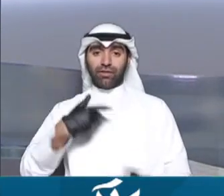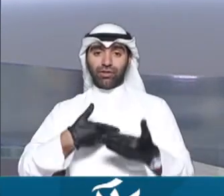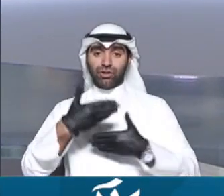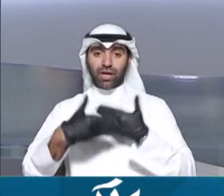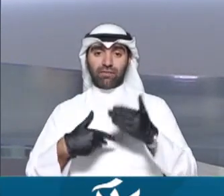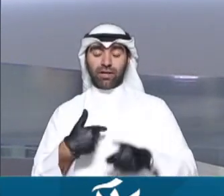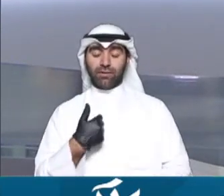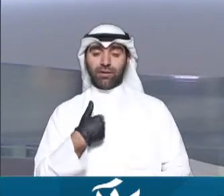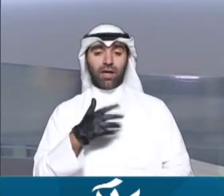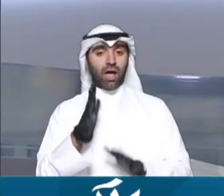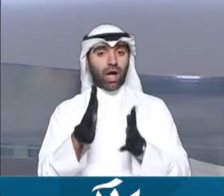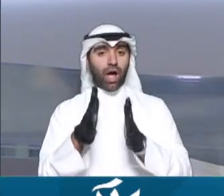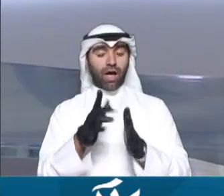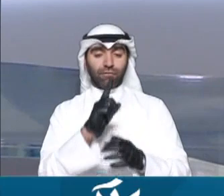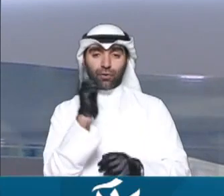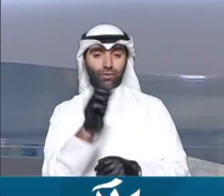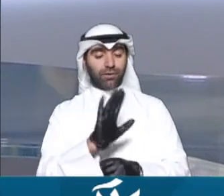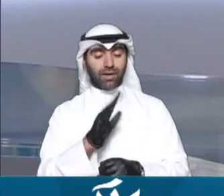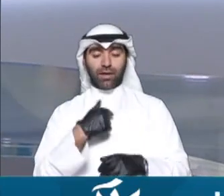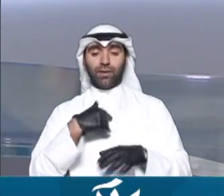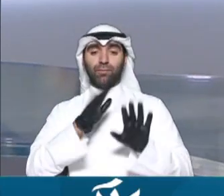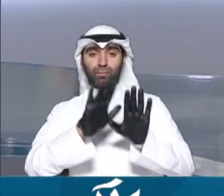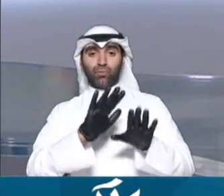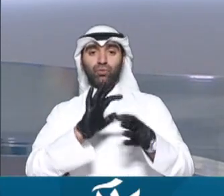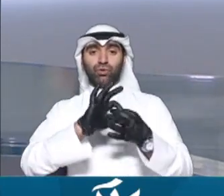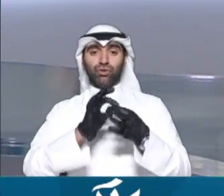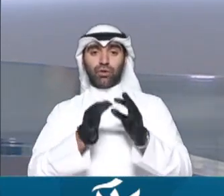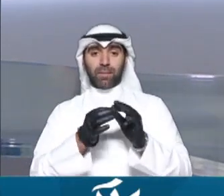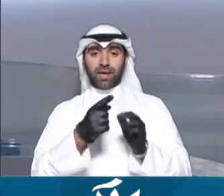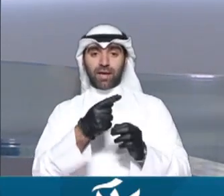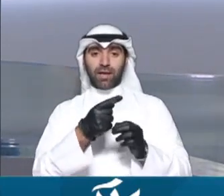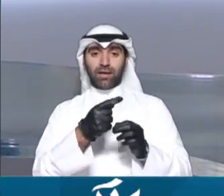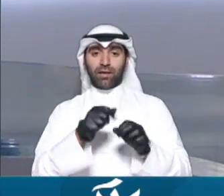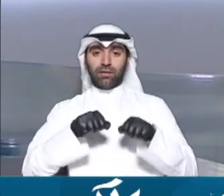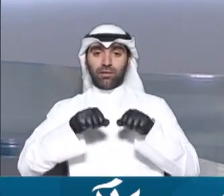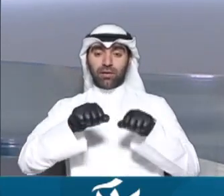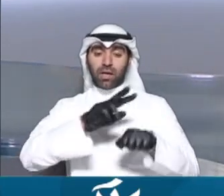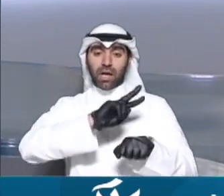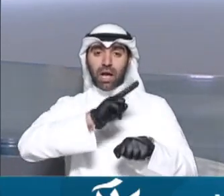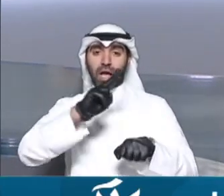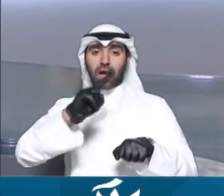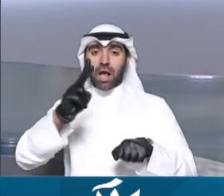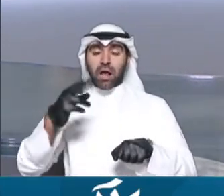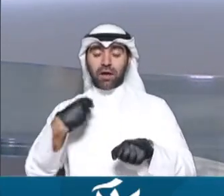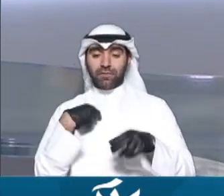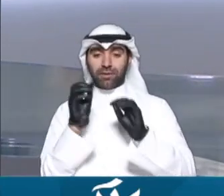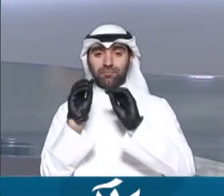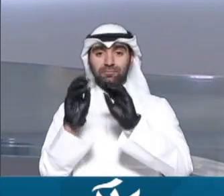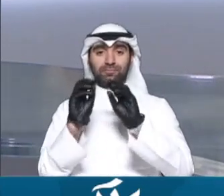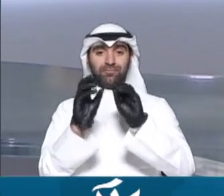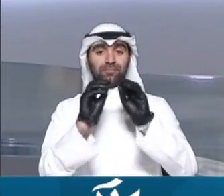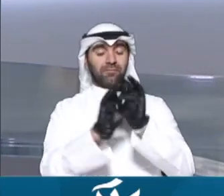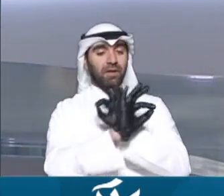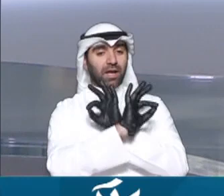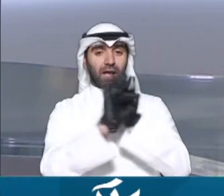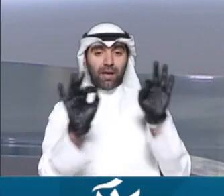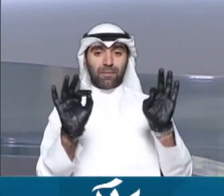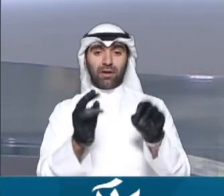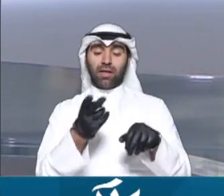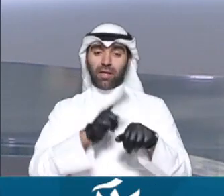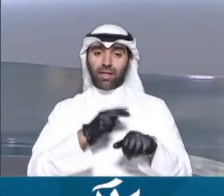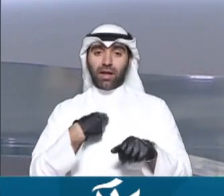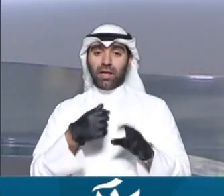الجمعيات ومنافذ البيع بكميات كبيرة، وأشارت أيضا إلى أنه تم التنسيق مع شركة وافر